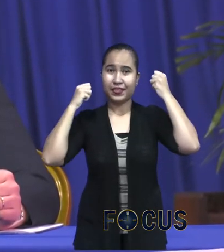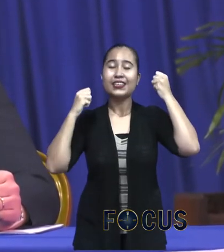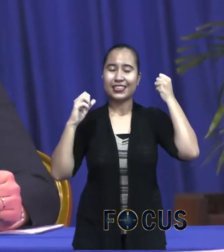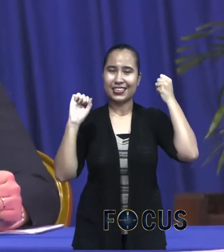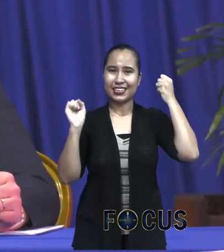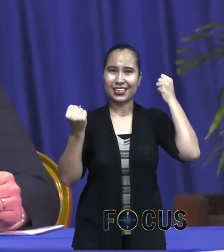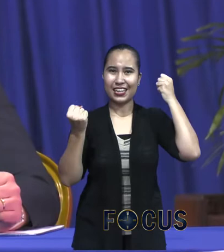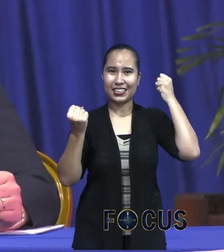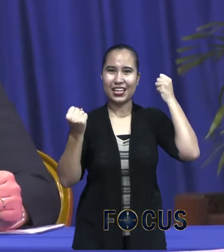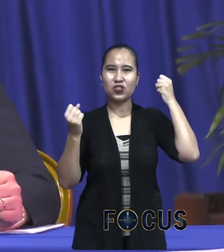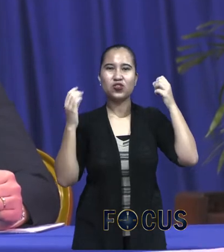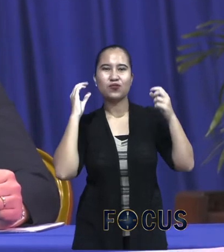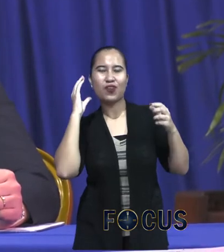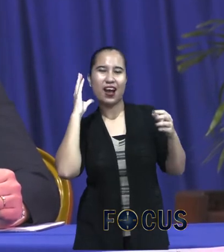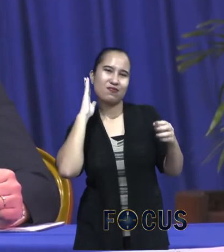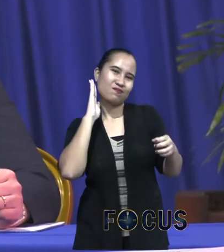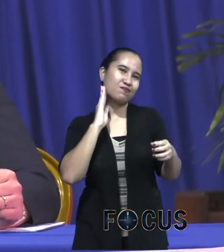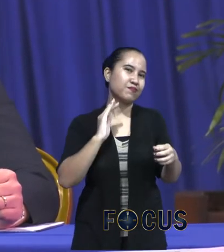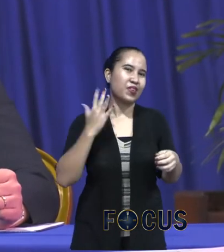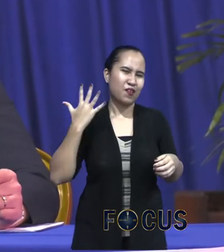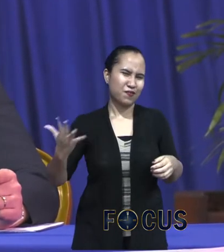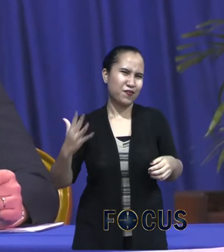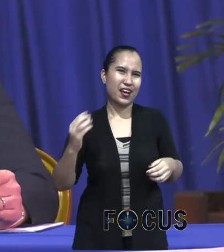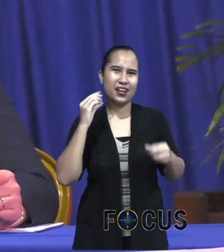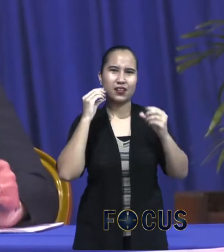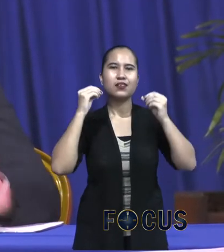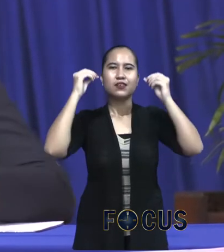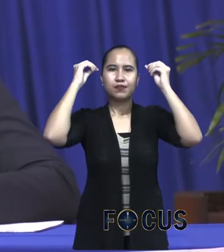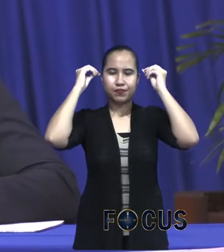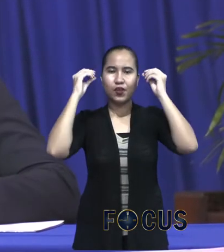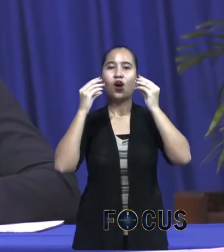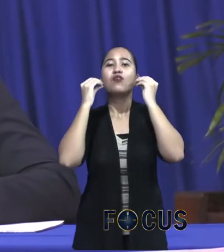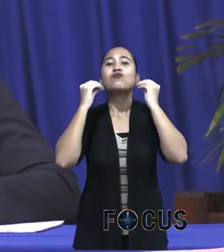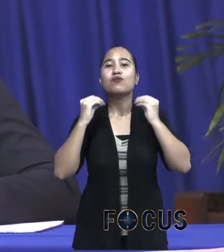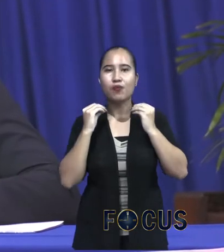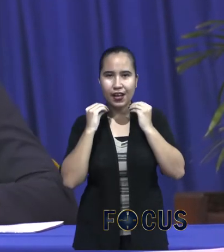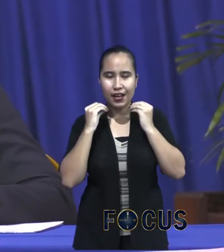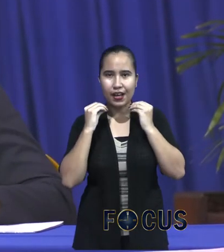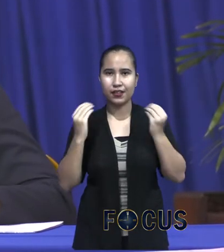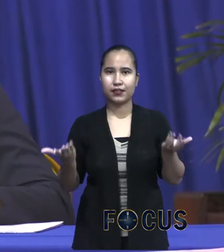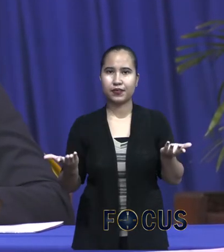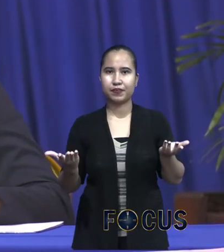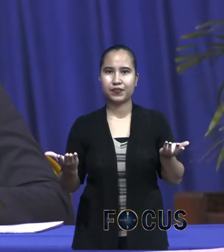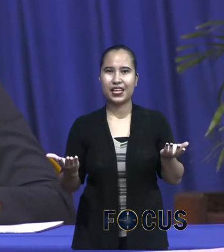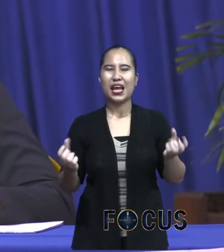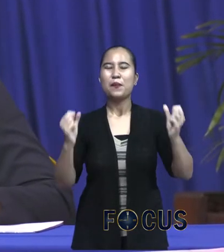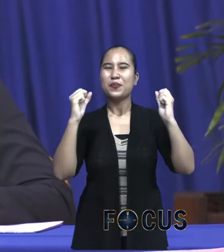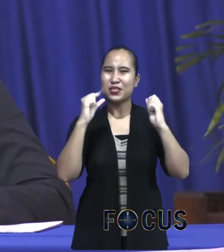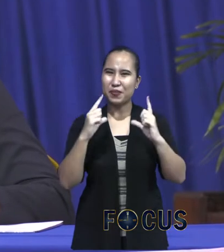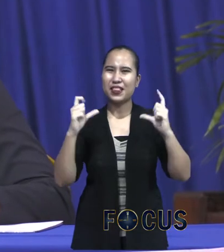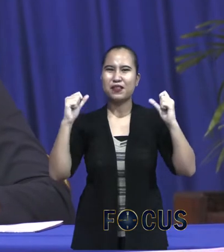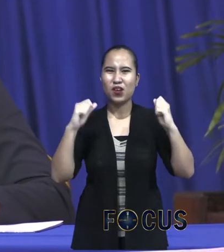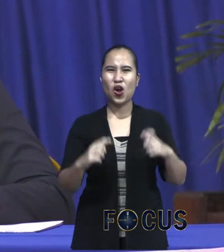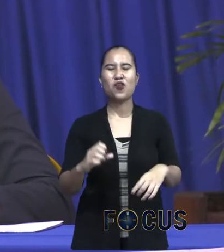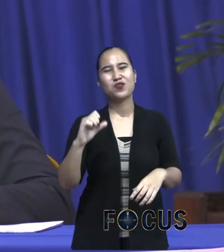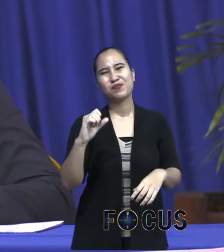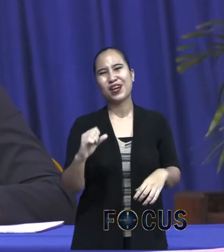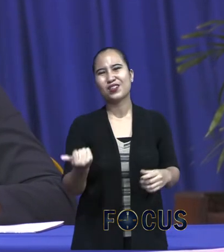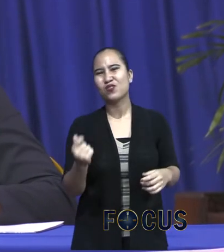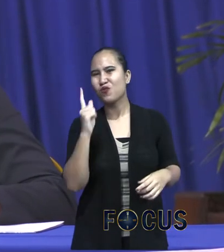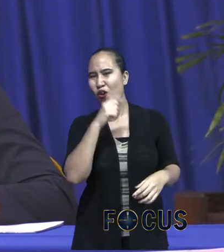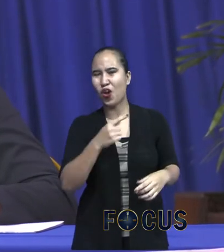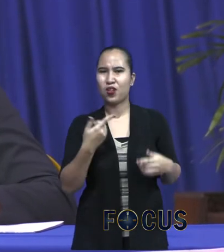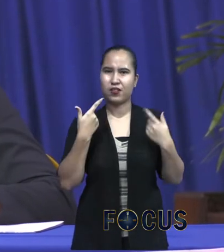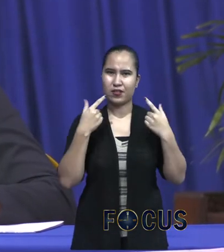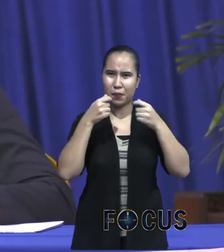het meerdere keren wegschuift om aan de kin te zetten of op het hoofd, welke contaminatie vervuiling van het masker verhoogt